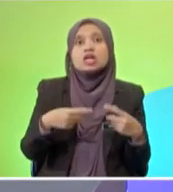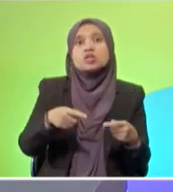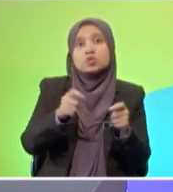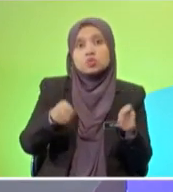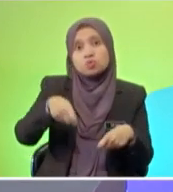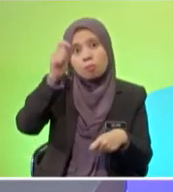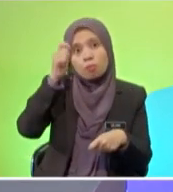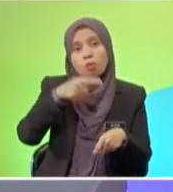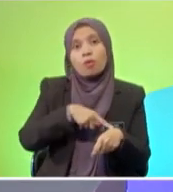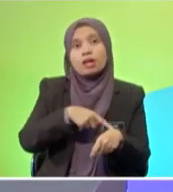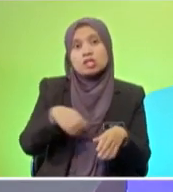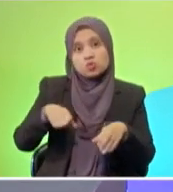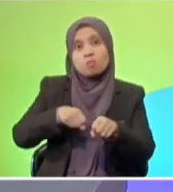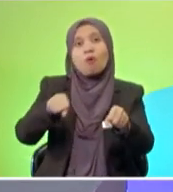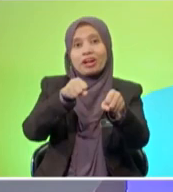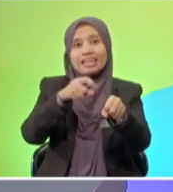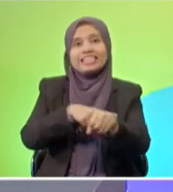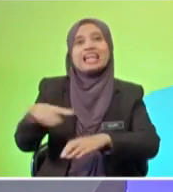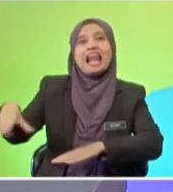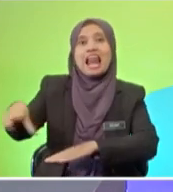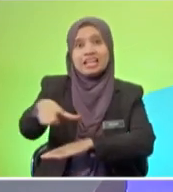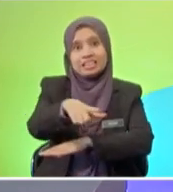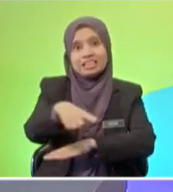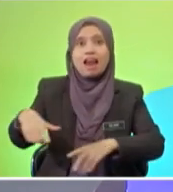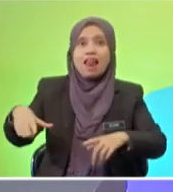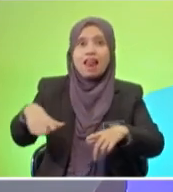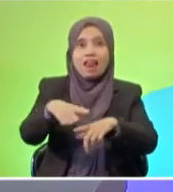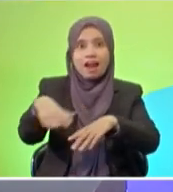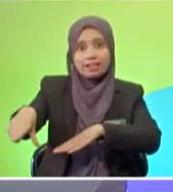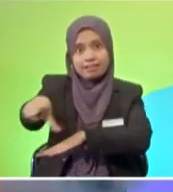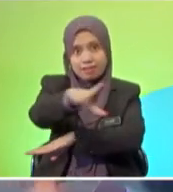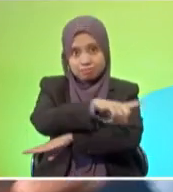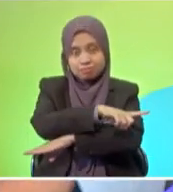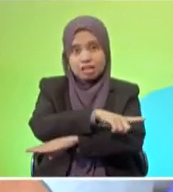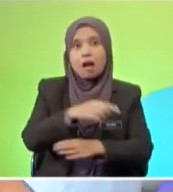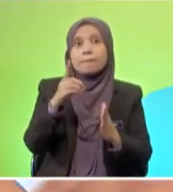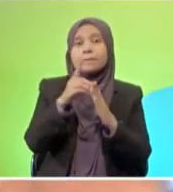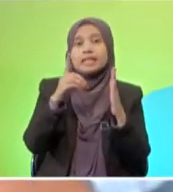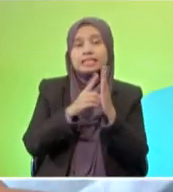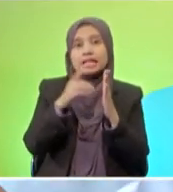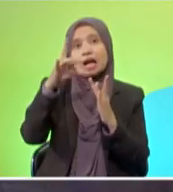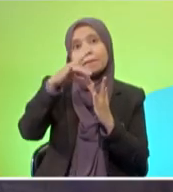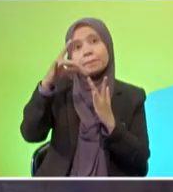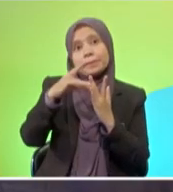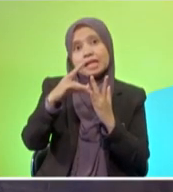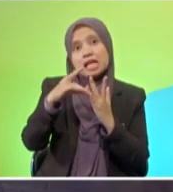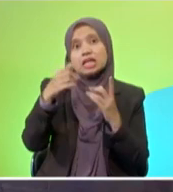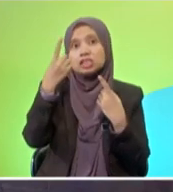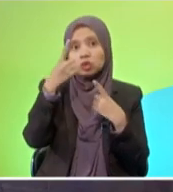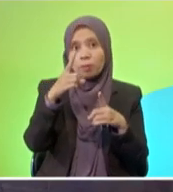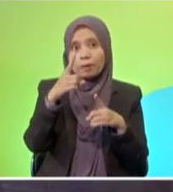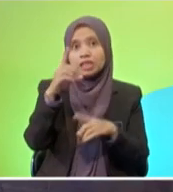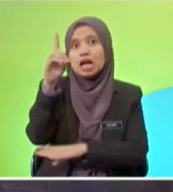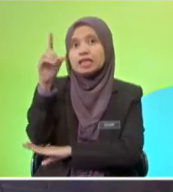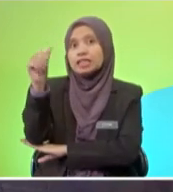menumpang mandi di jadi berdasarkan pilihan jawaban di hadapan cekgu dan